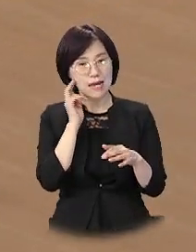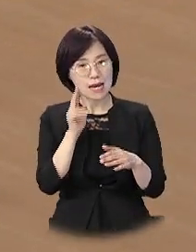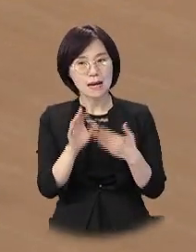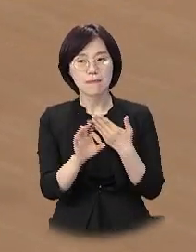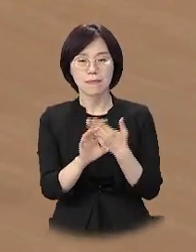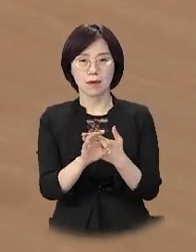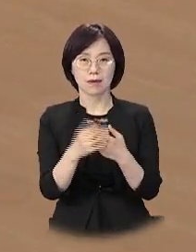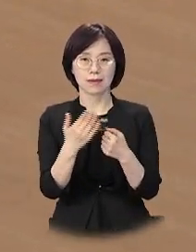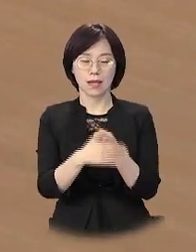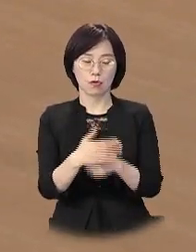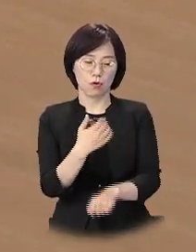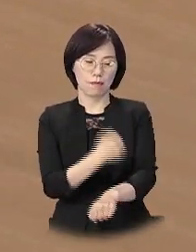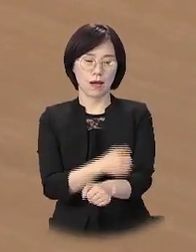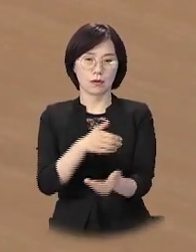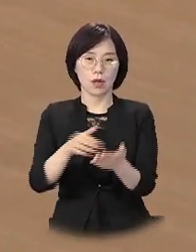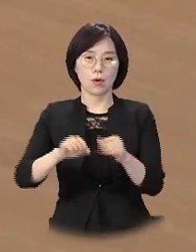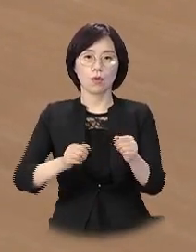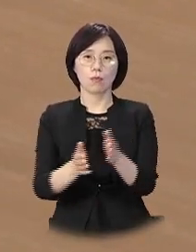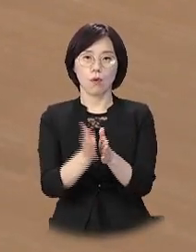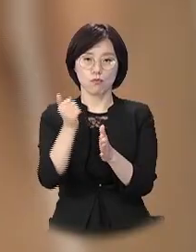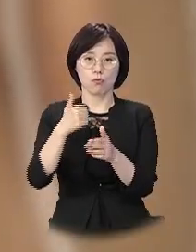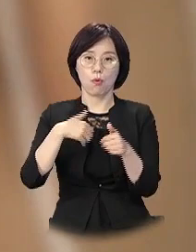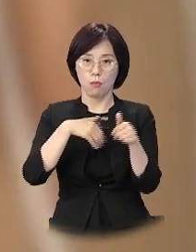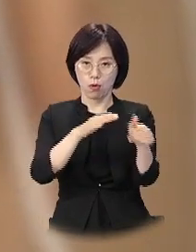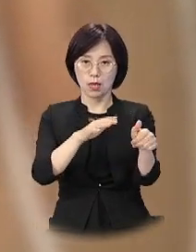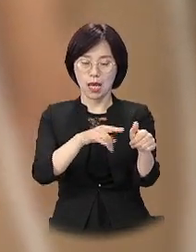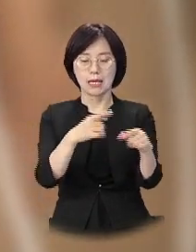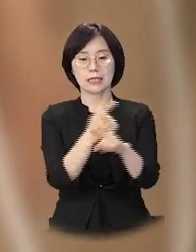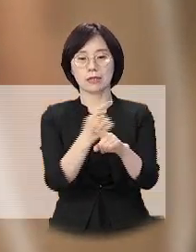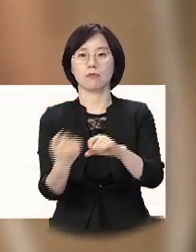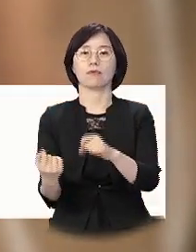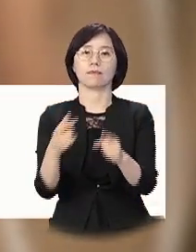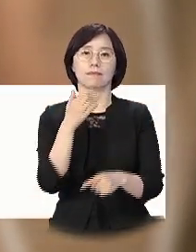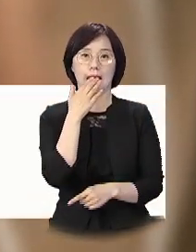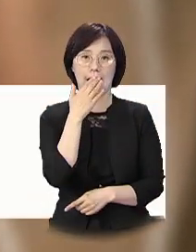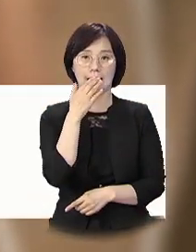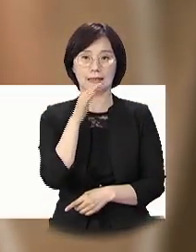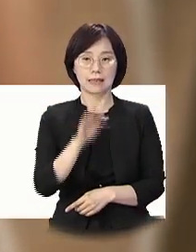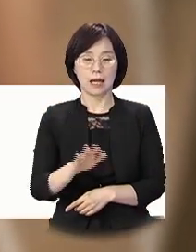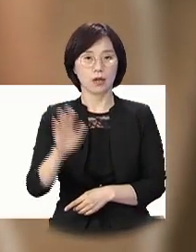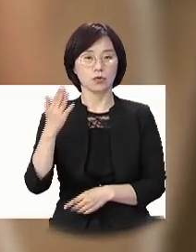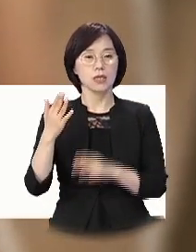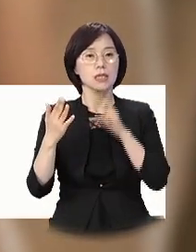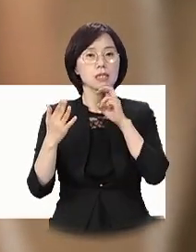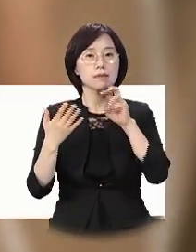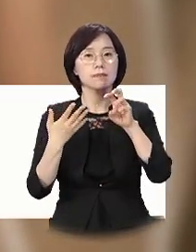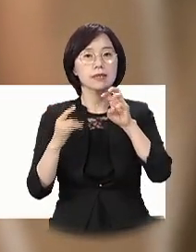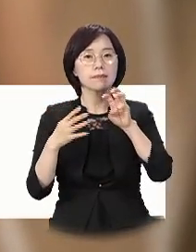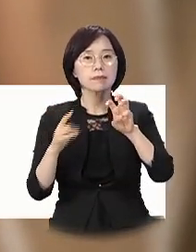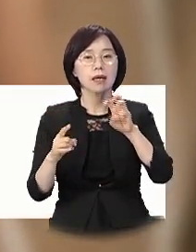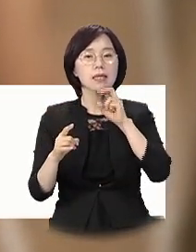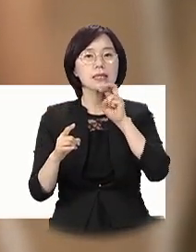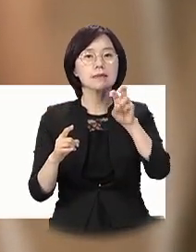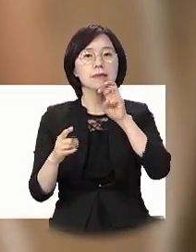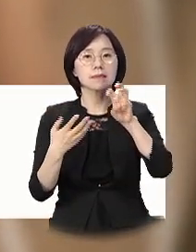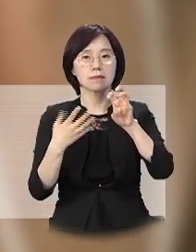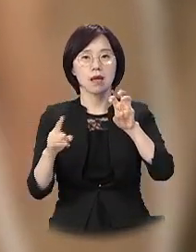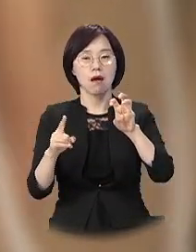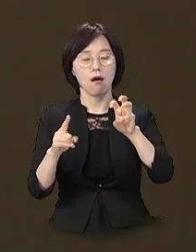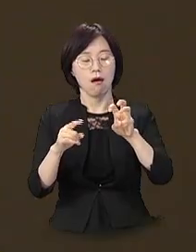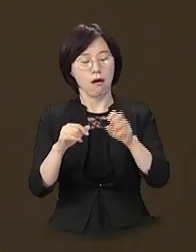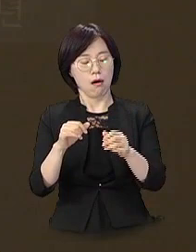경우 대구 마약대치운동본부로 보내져 치료와 재활을 받을 수 있는데 최근 20, 30대 중독자가 급증하고